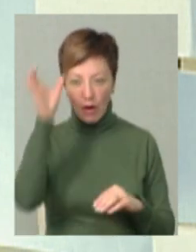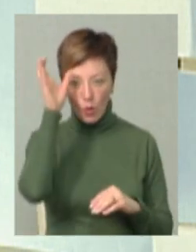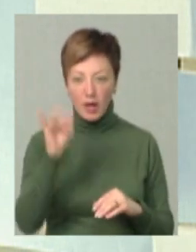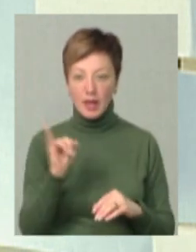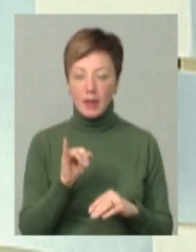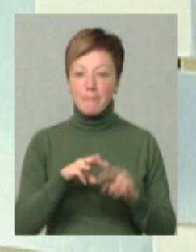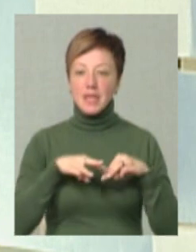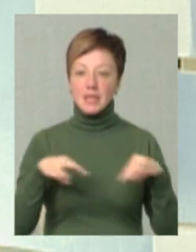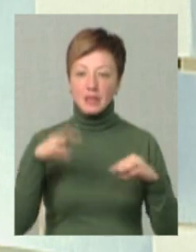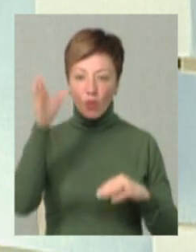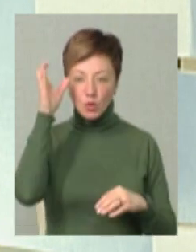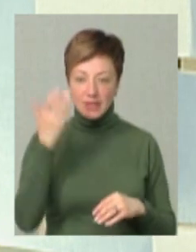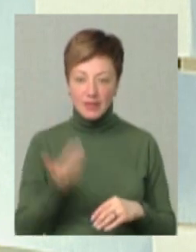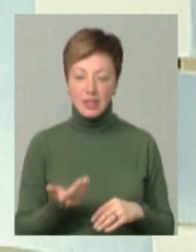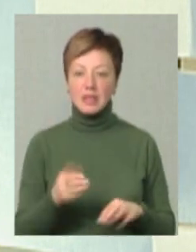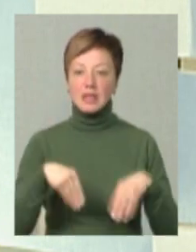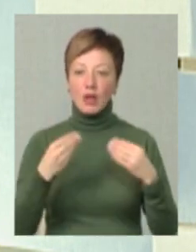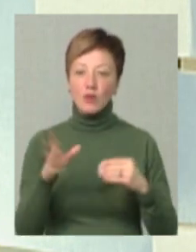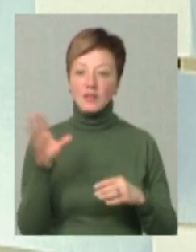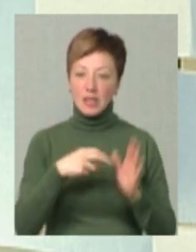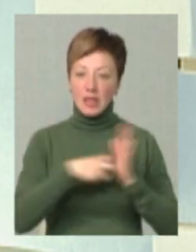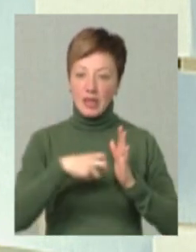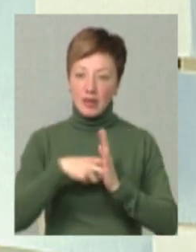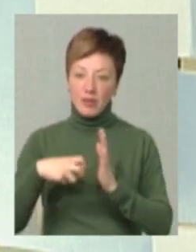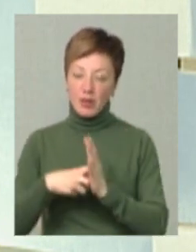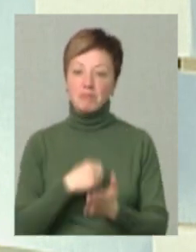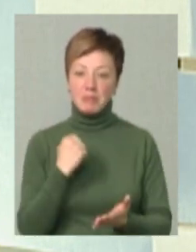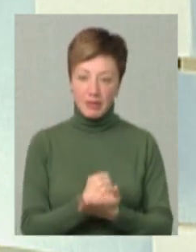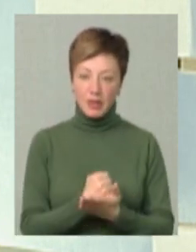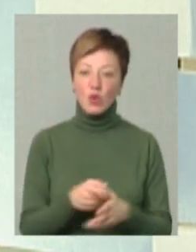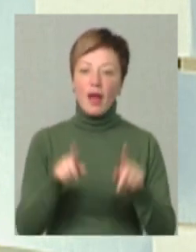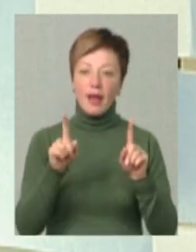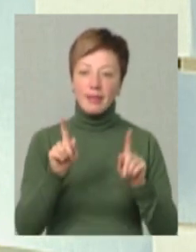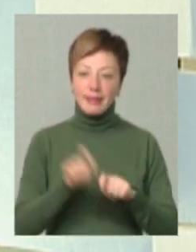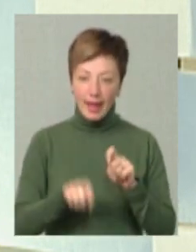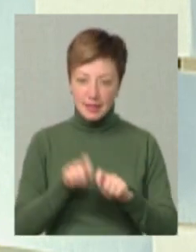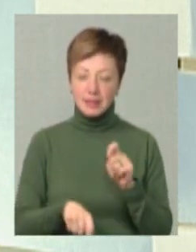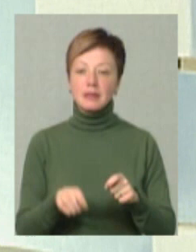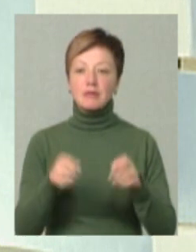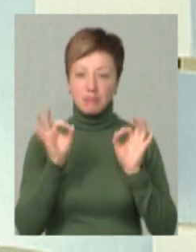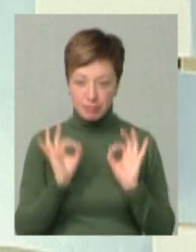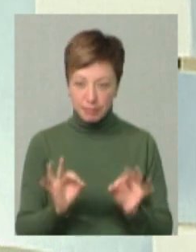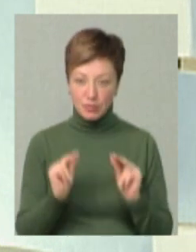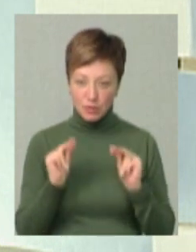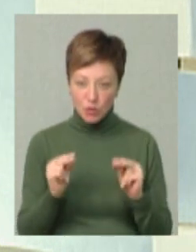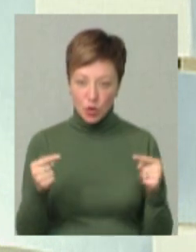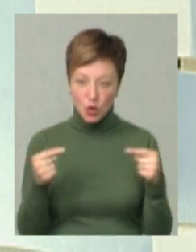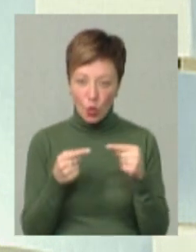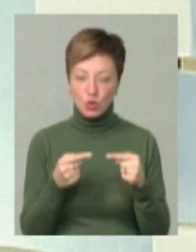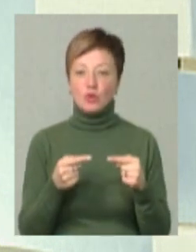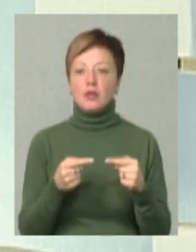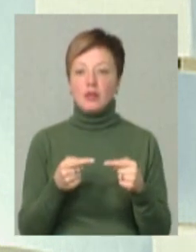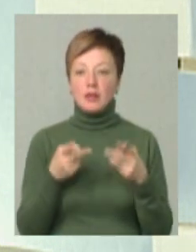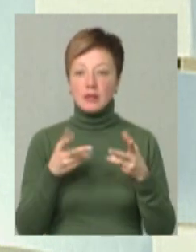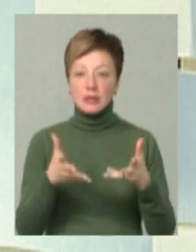наук, і саме Міністерство освіти дало всі грифи і підтвердило, що тест є валідним і максимально точно визначає